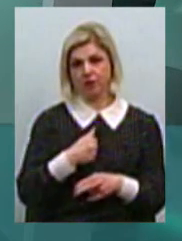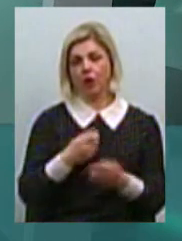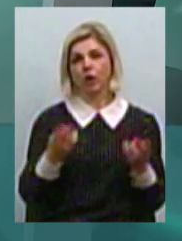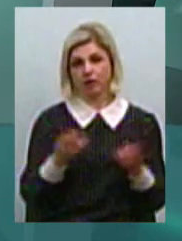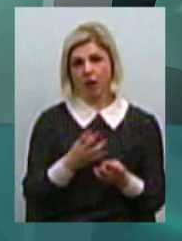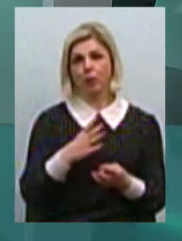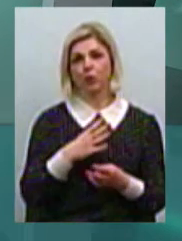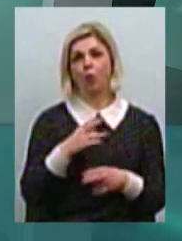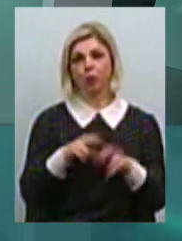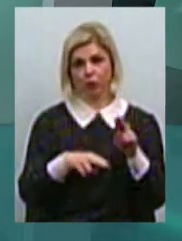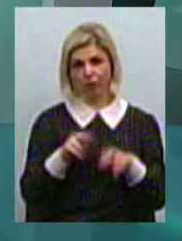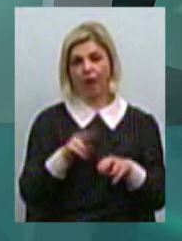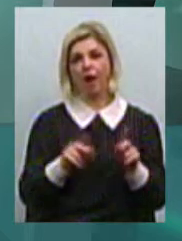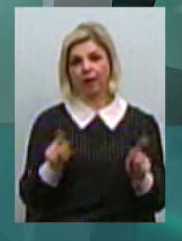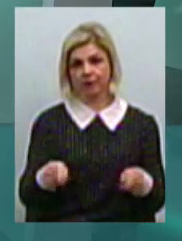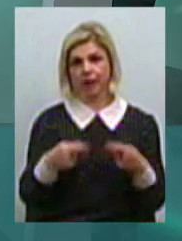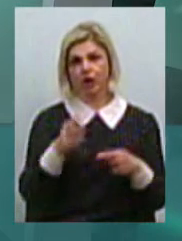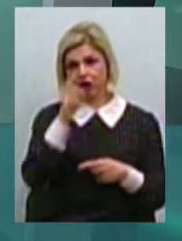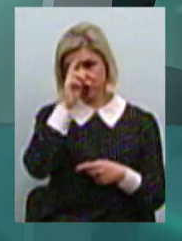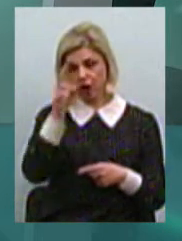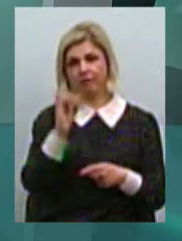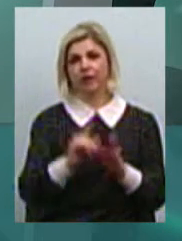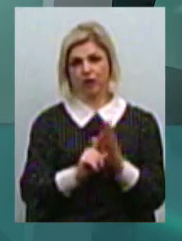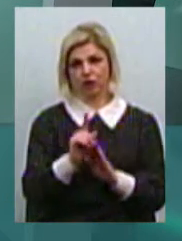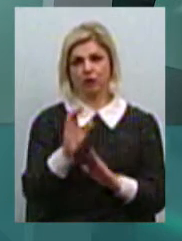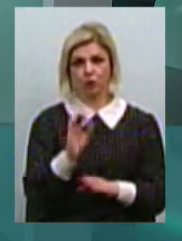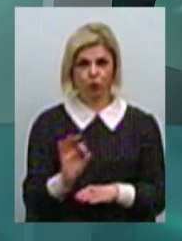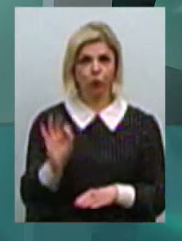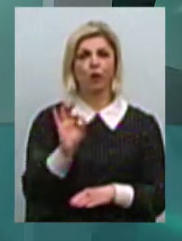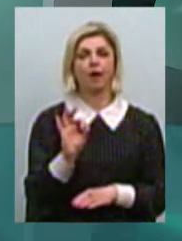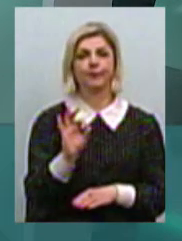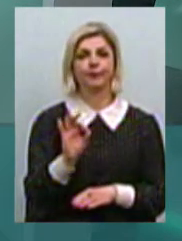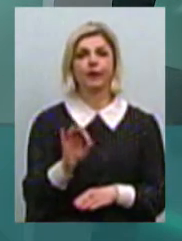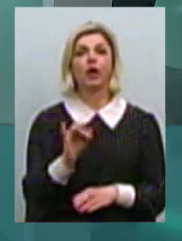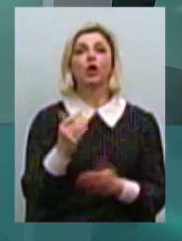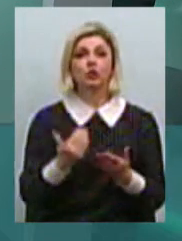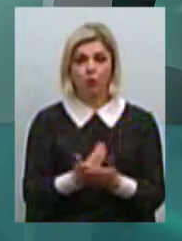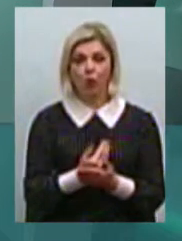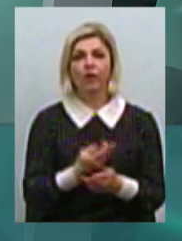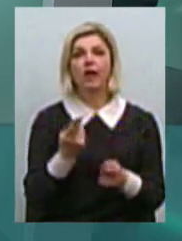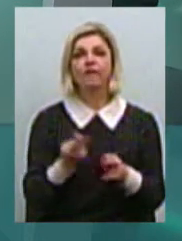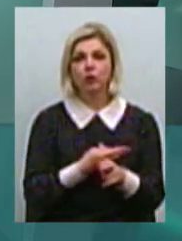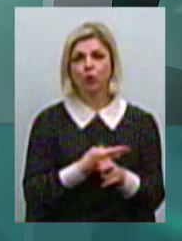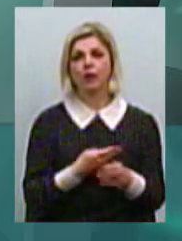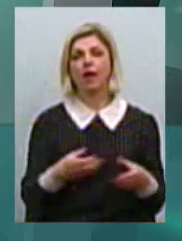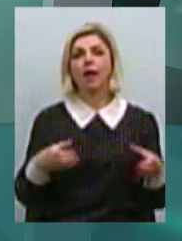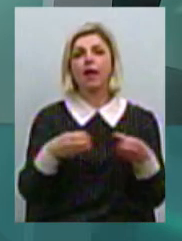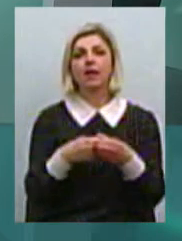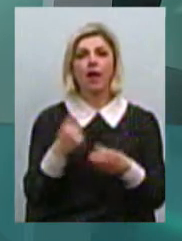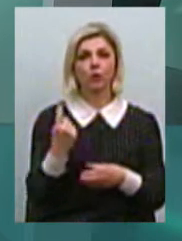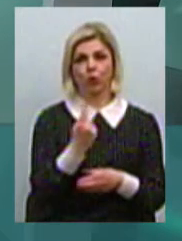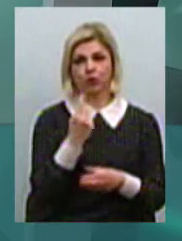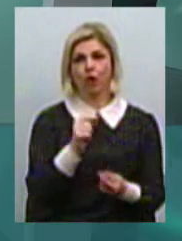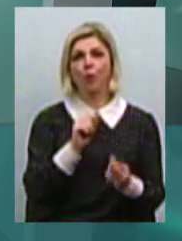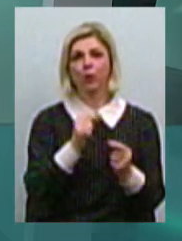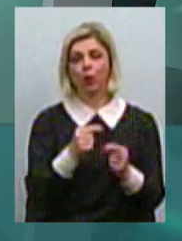будувати державу і військо якби з нуля. Знову ж таки, відсутність єдності, протистояння